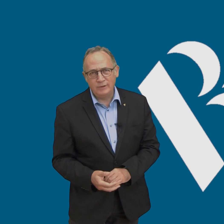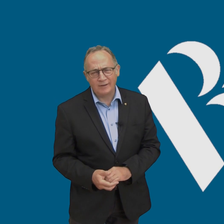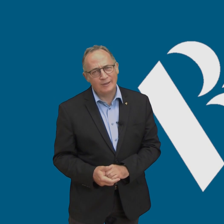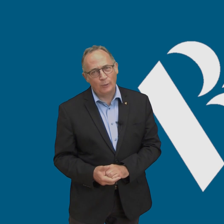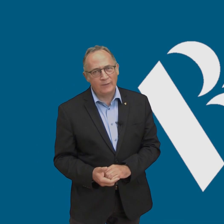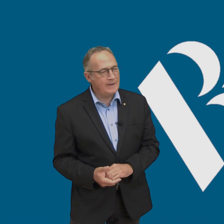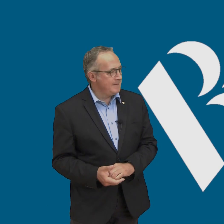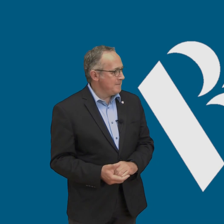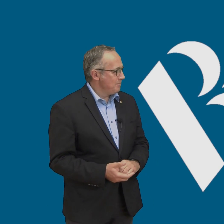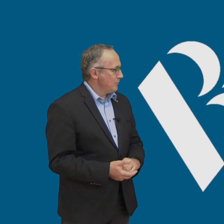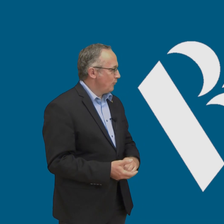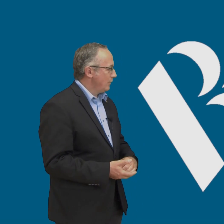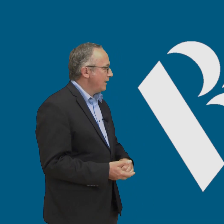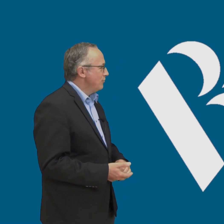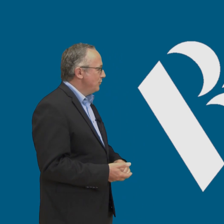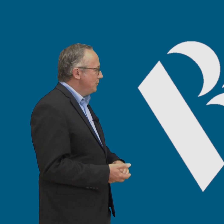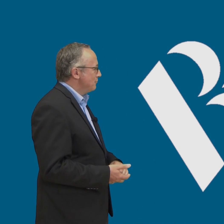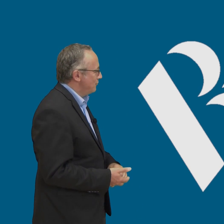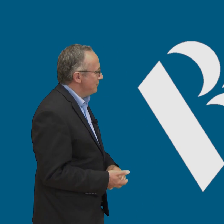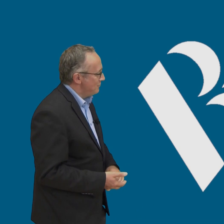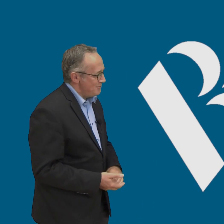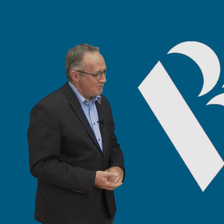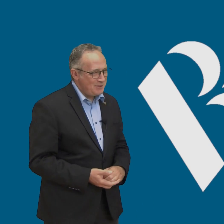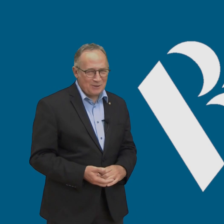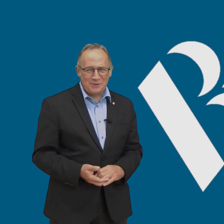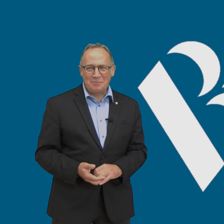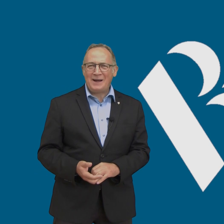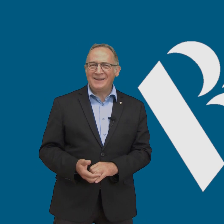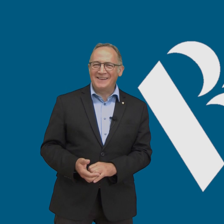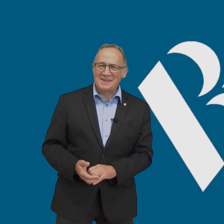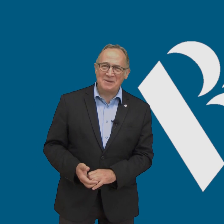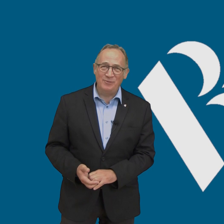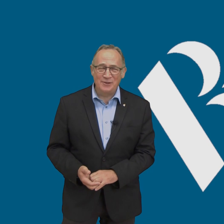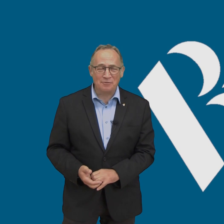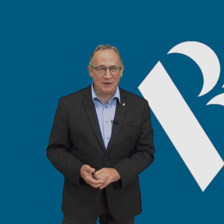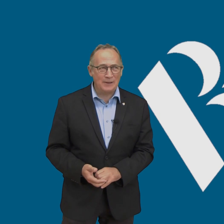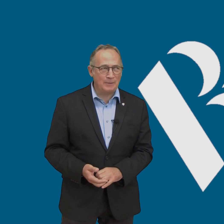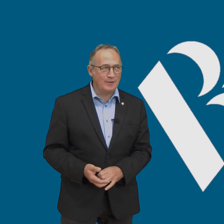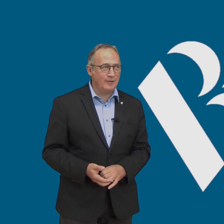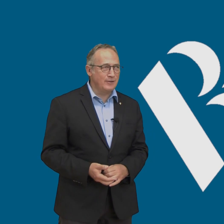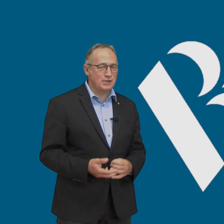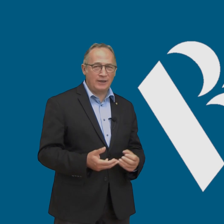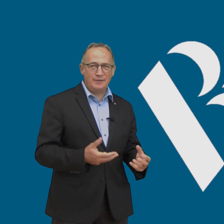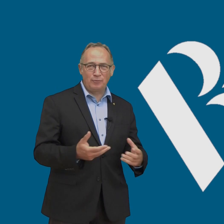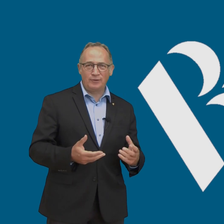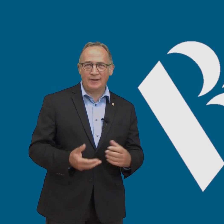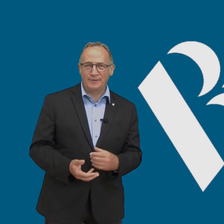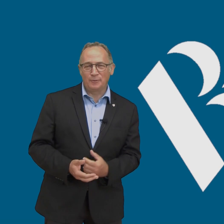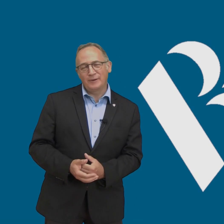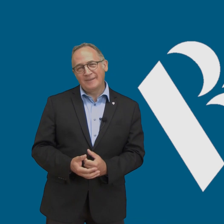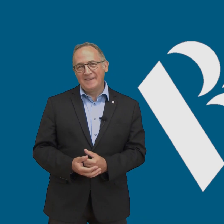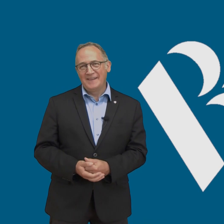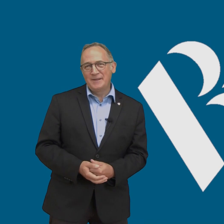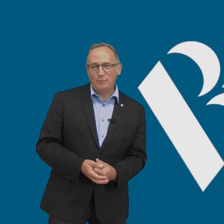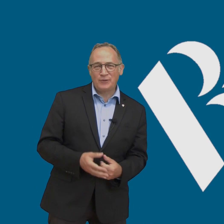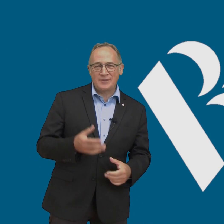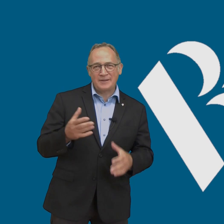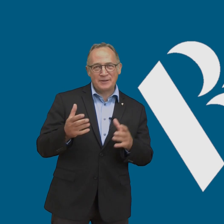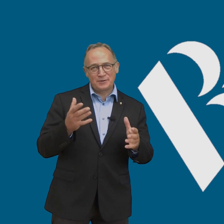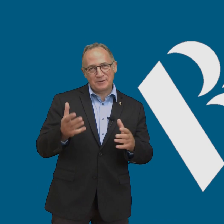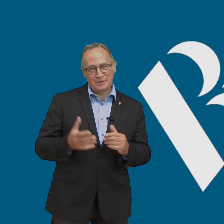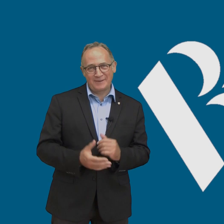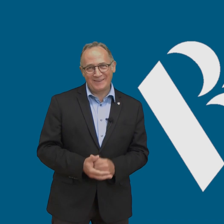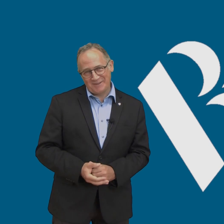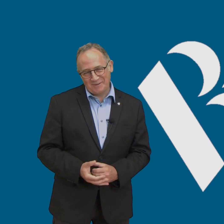siège depuis assez longtemps sur la Rive-Sud, vous devez vous deviner de qui je parle, qui me dit que faire de la politique, c'est gérer ses frustrations. Une fois de